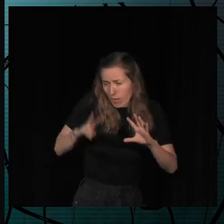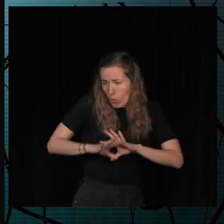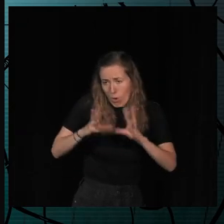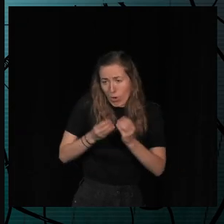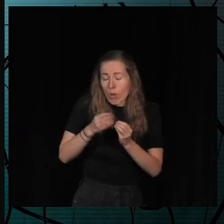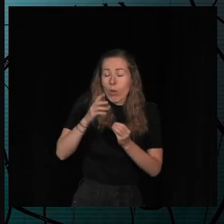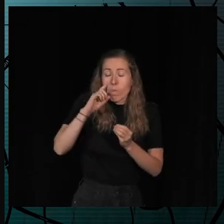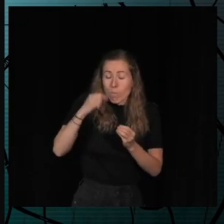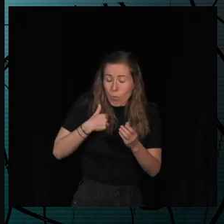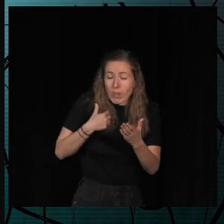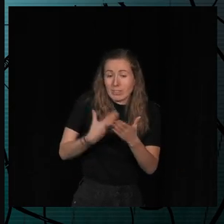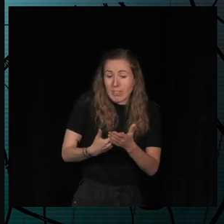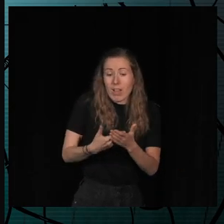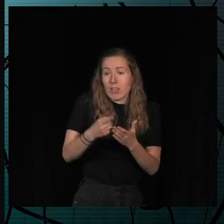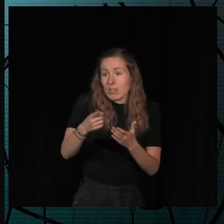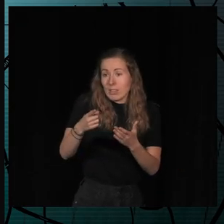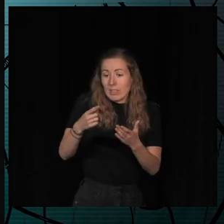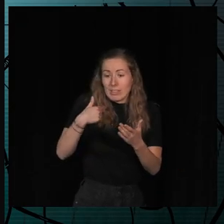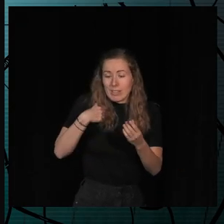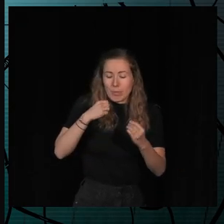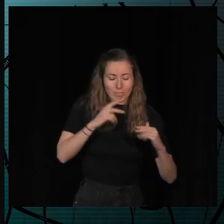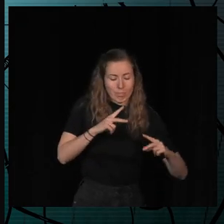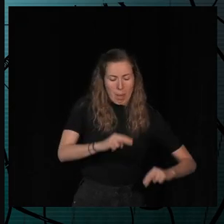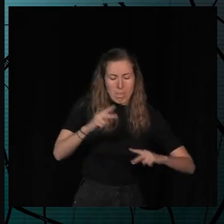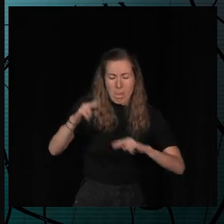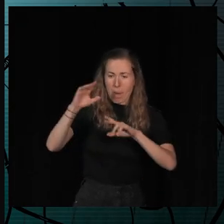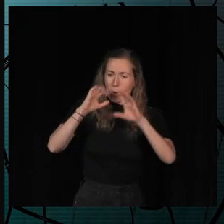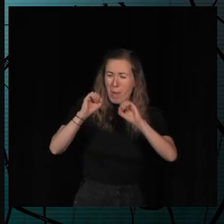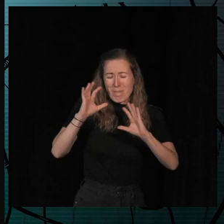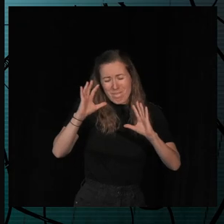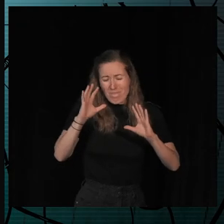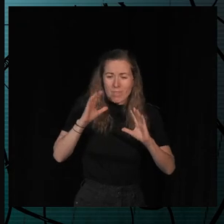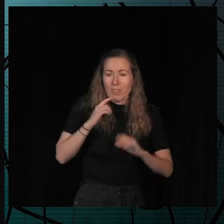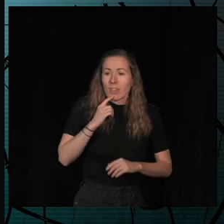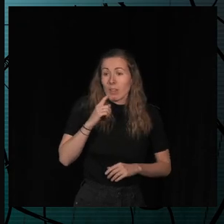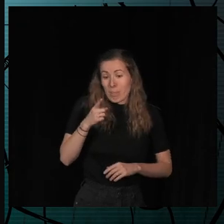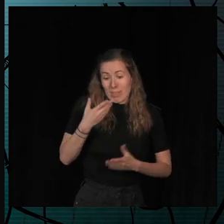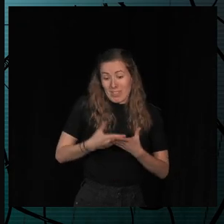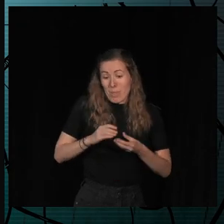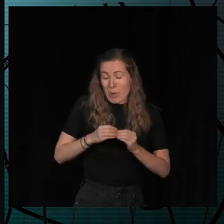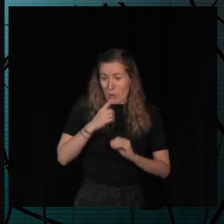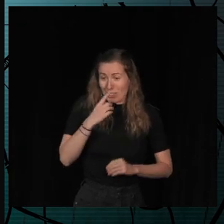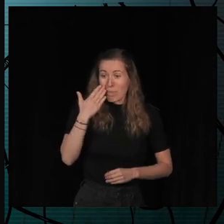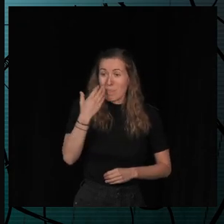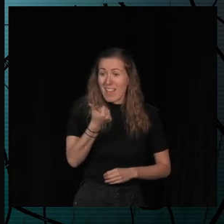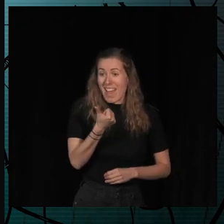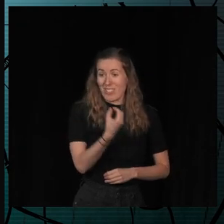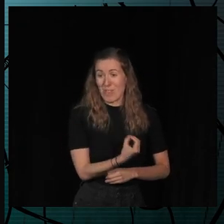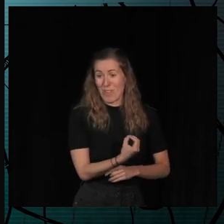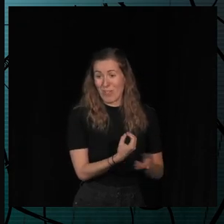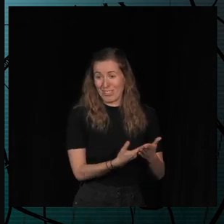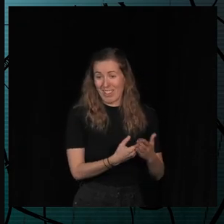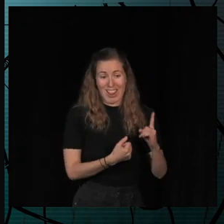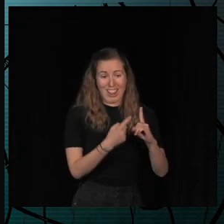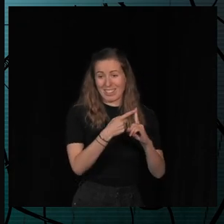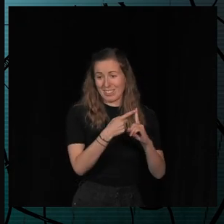super repère je dirais plus que classification mais ça marche quand on a un enfant et c'est ce que je vois malheureusement